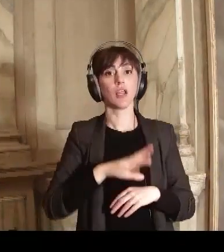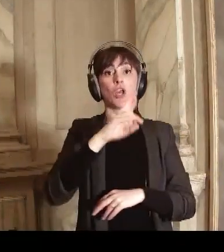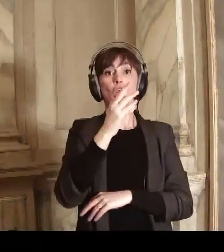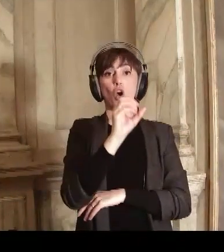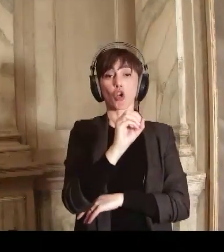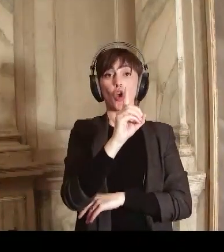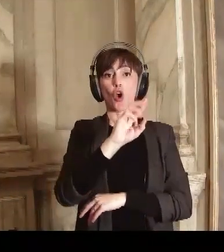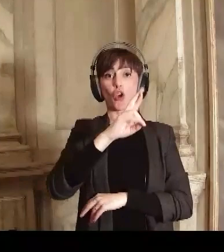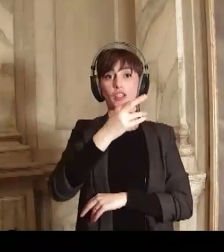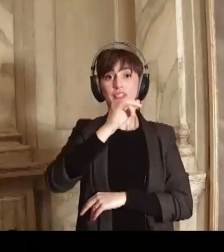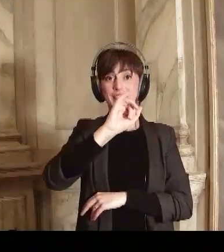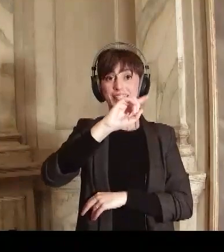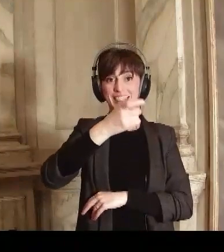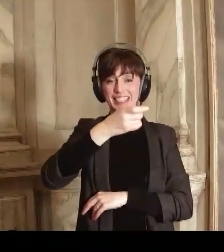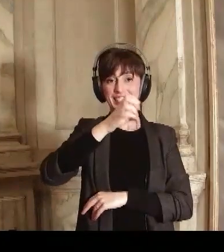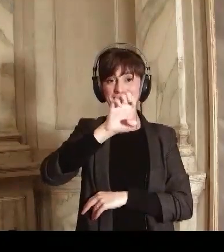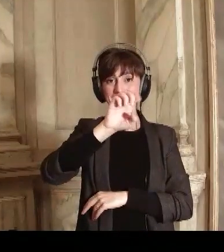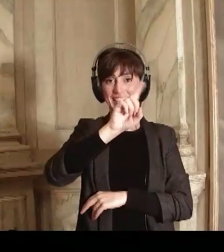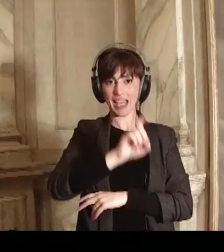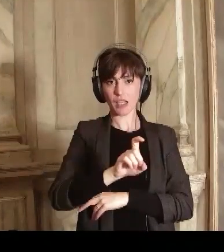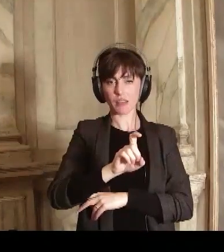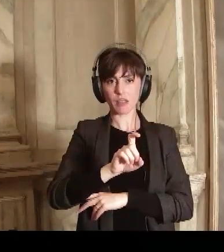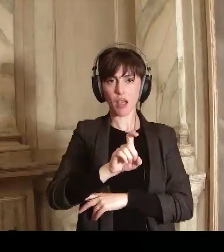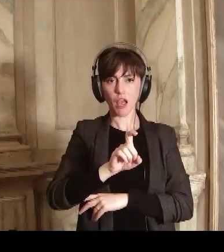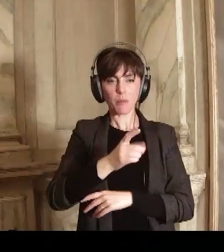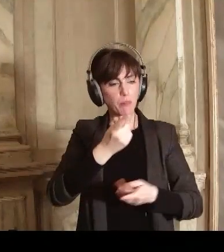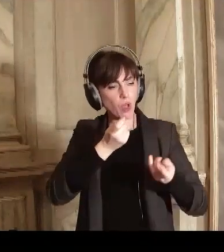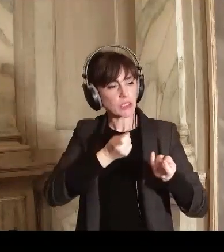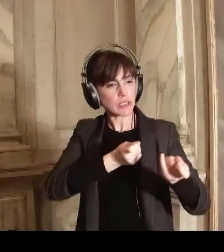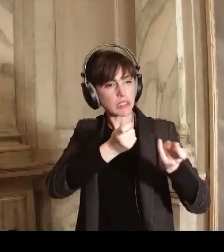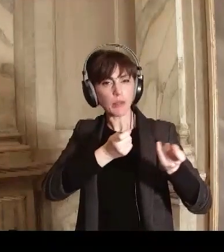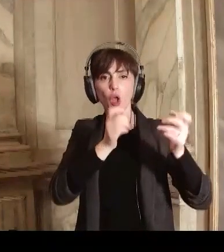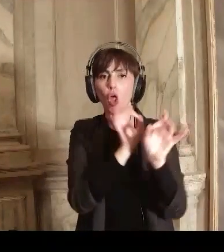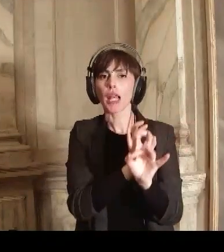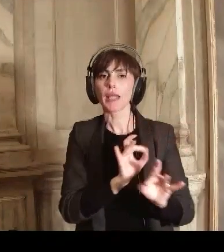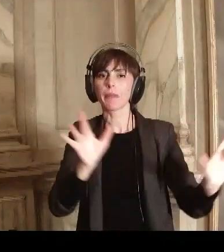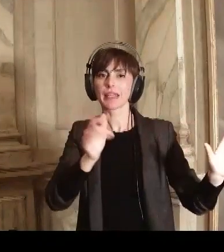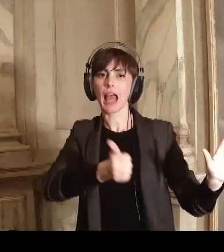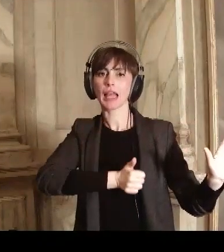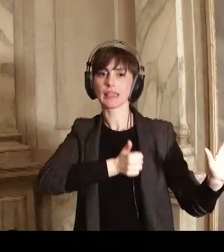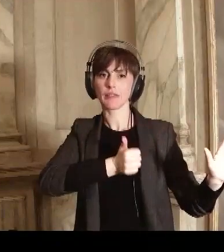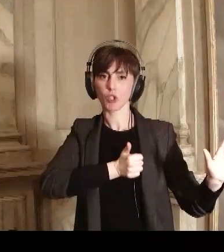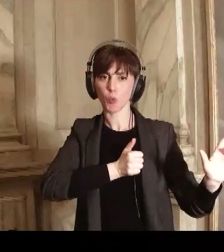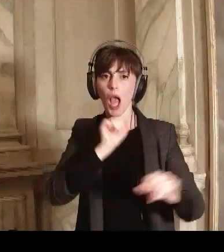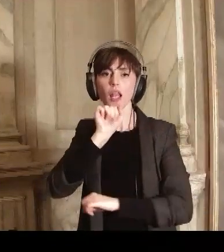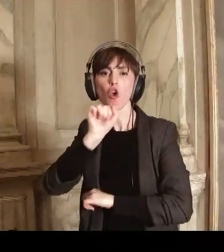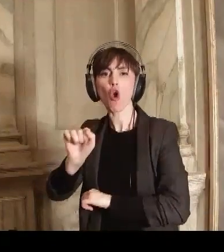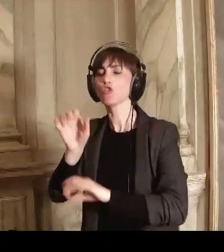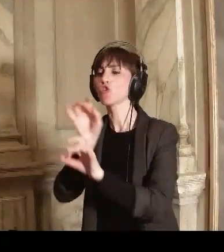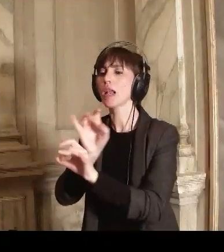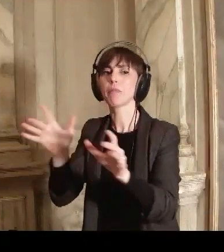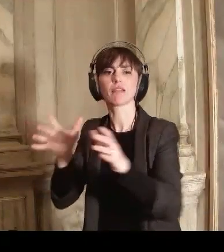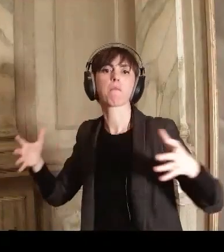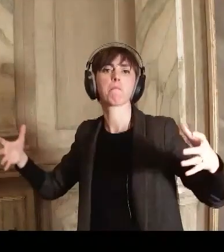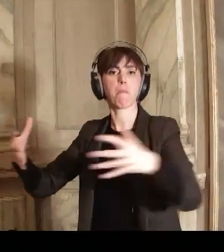Rodriguez dissecca spunti sulla libertà individuale contro quella massificata. I sortileggi sonori